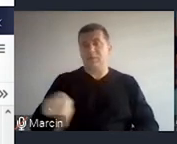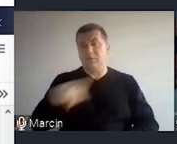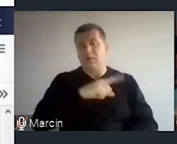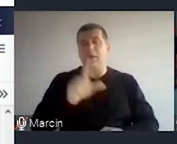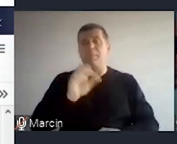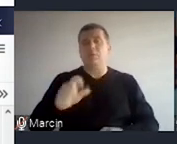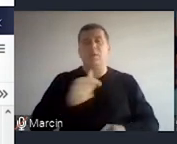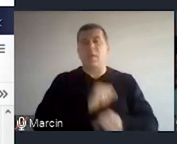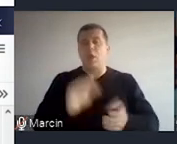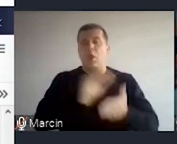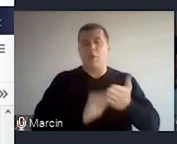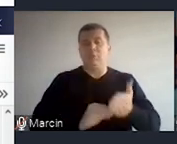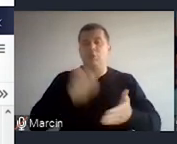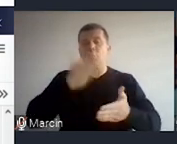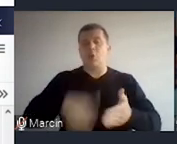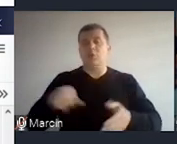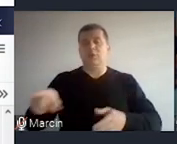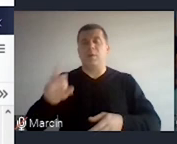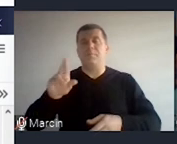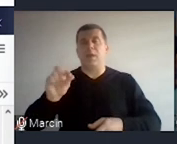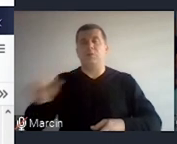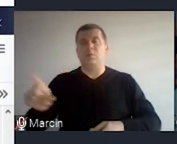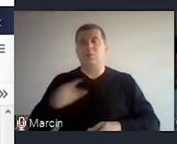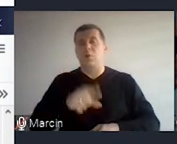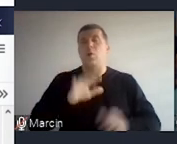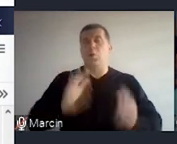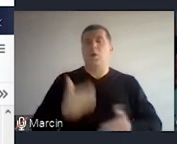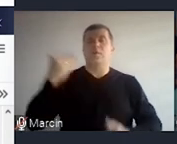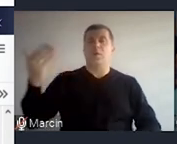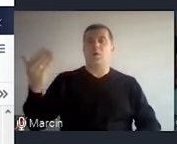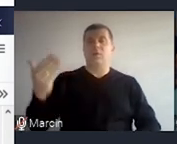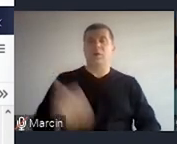personelu, który nie jest opisany w rozdziale personelu, czyli wolontariuszy.